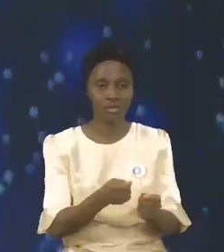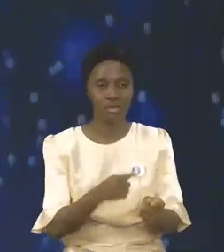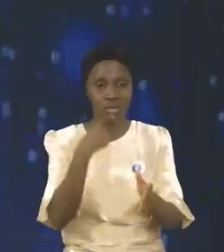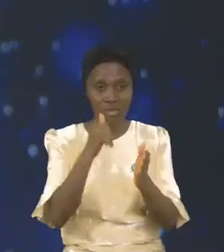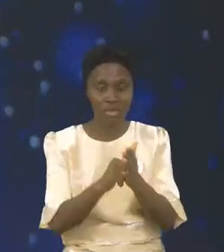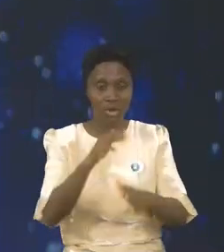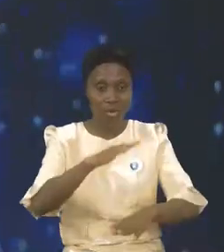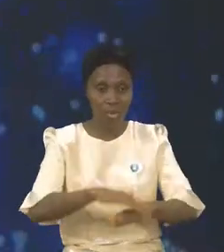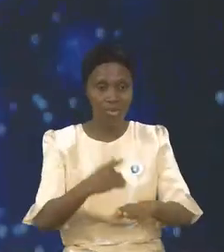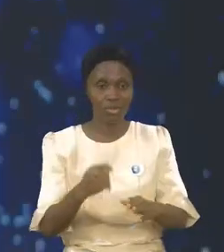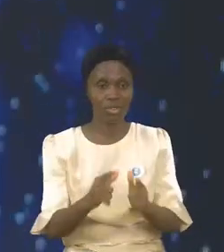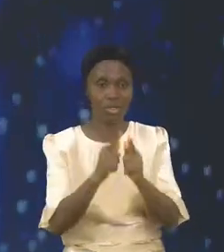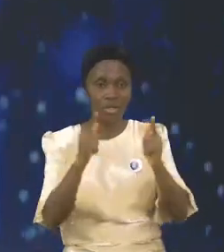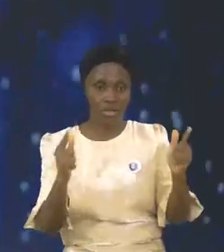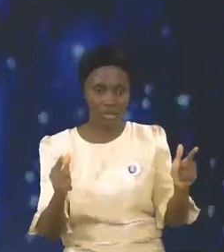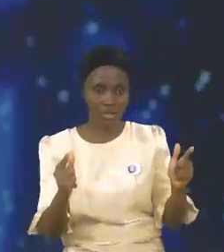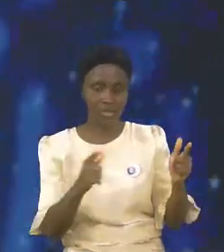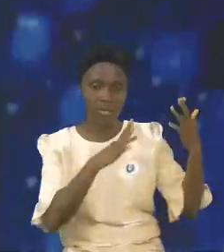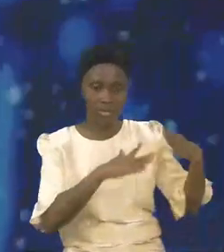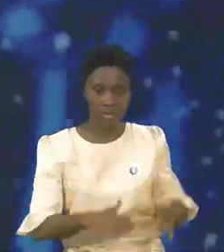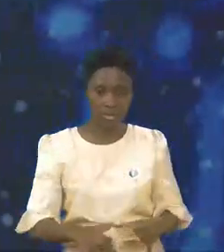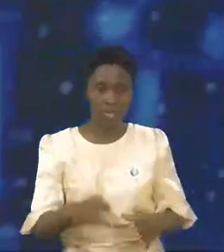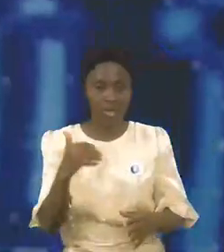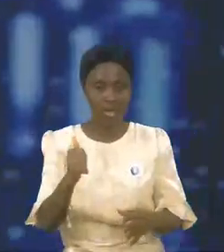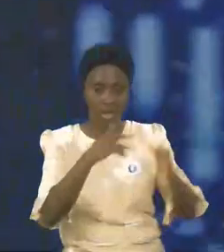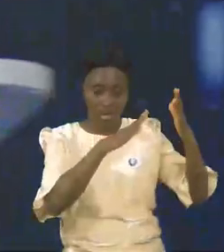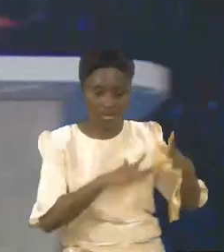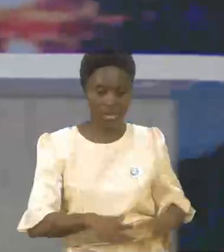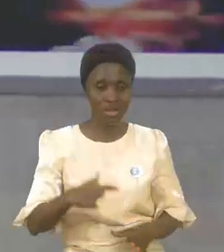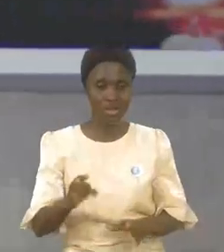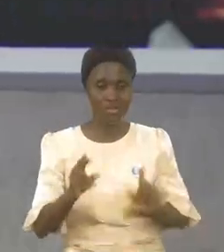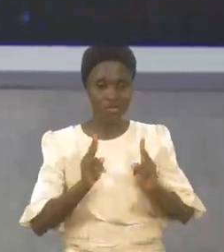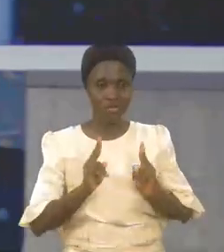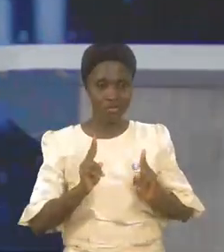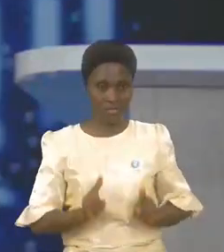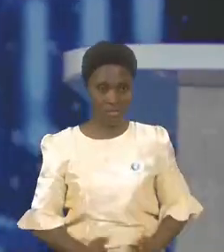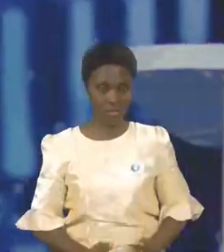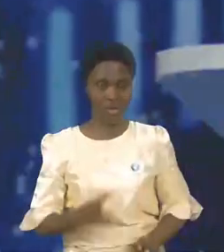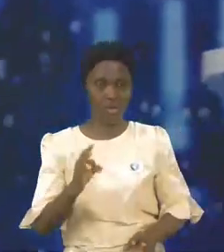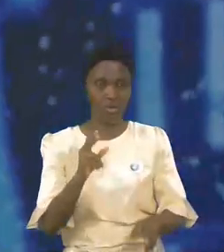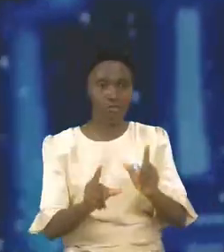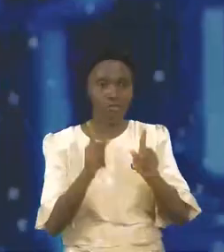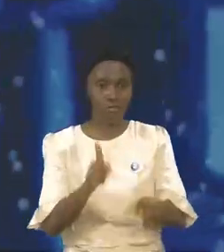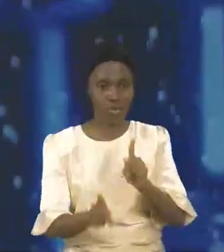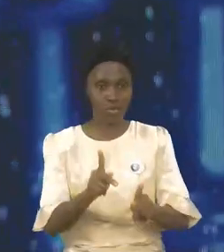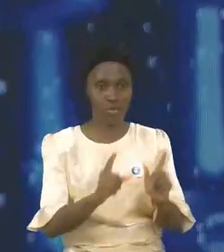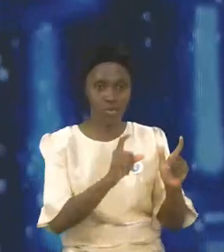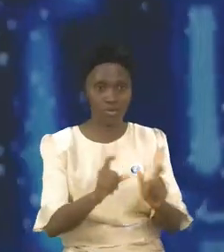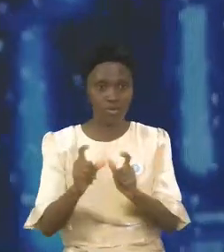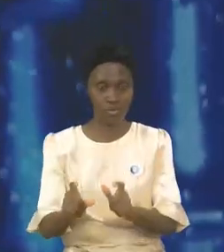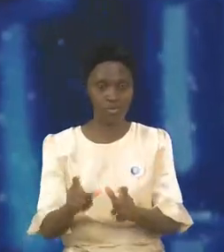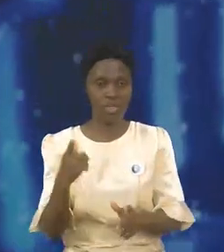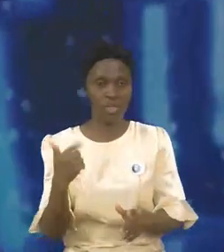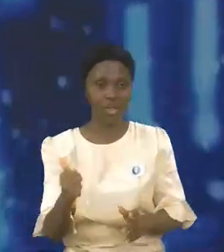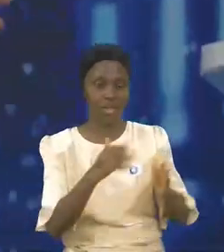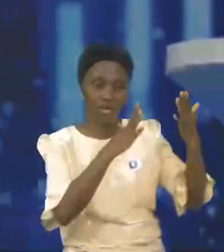de pouvoir l'emporter sur l'autre et régner. Et c'est dit que cela fit irruption sur la grande mer